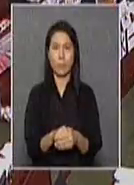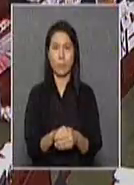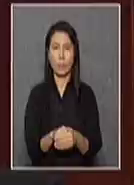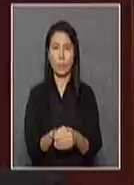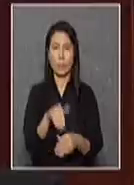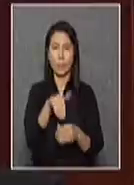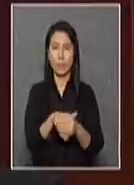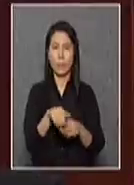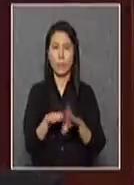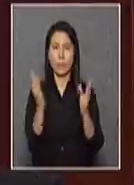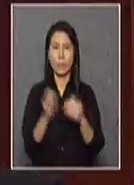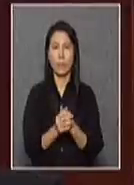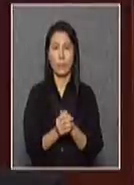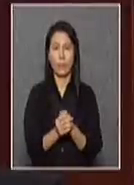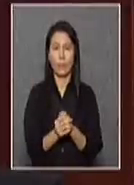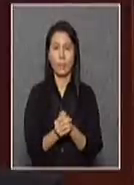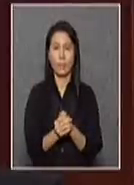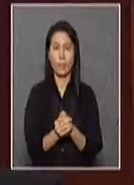開始表決。